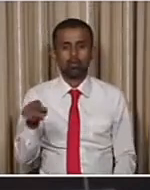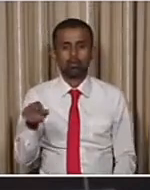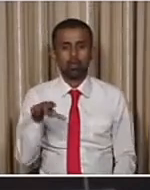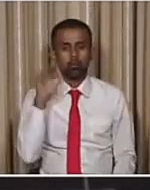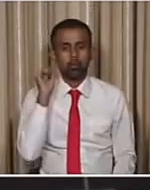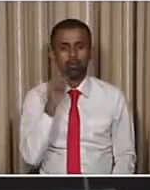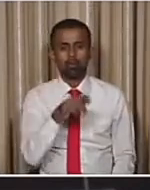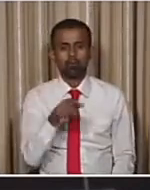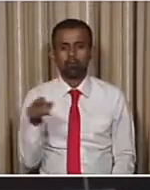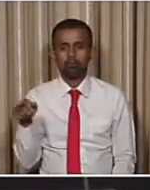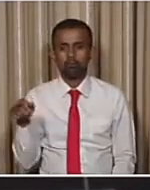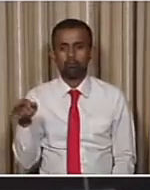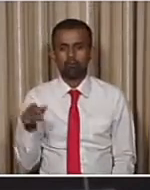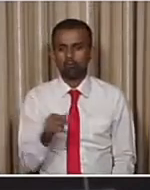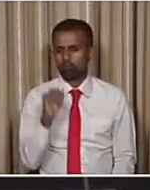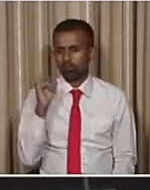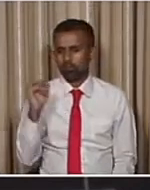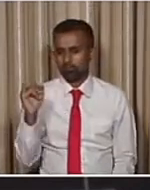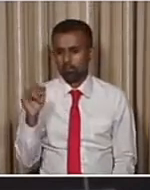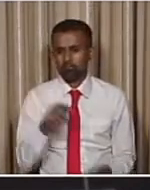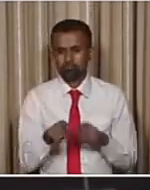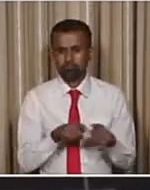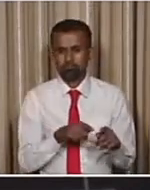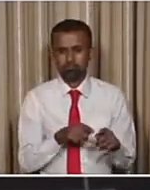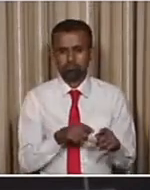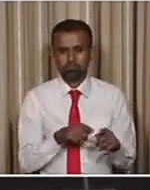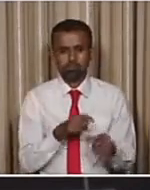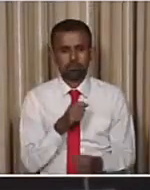செல்வதில் தான் இப்பொழுது இருக்கிற தலைவர்களும் செயல்படுகிறார்கள் என்பதைத்தான் நான் இந்த இடத்திலே பதிவு செய்ய விரும்புகிறேன்.